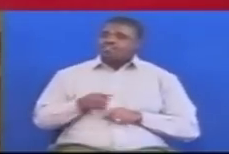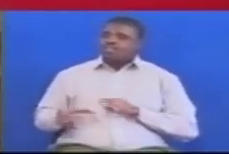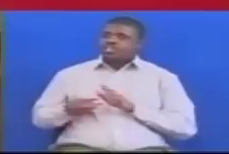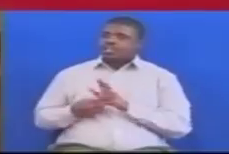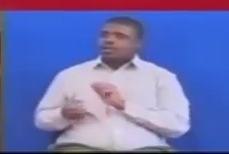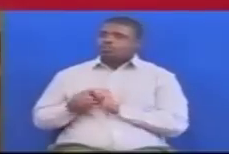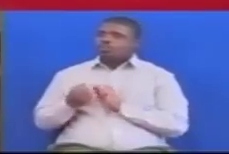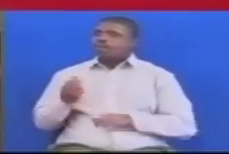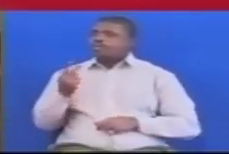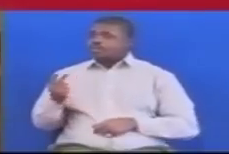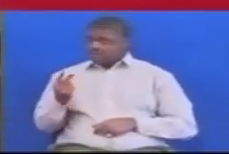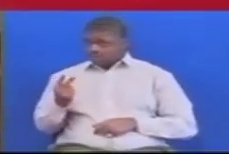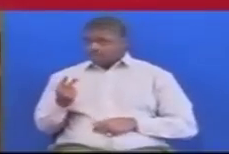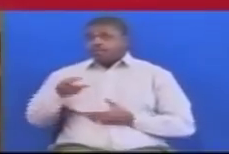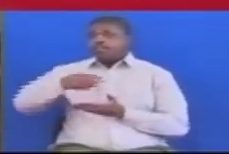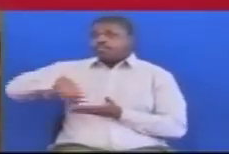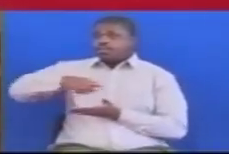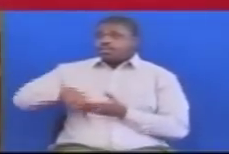16,712